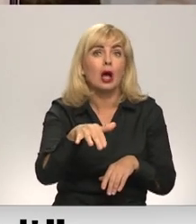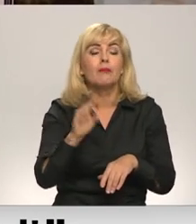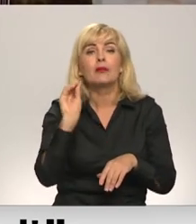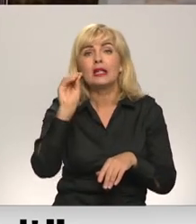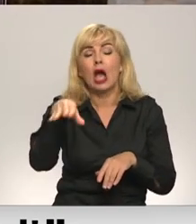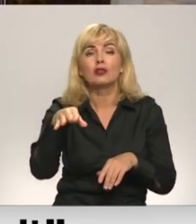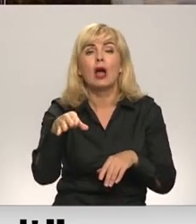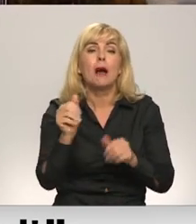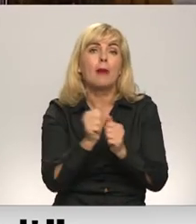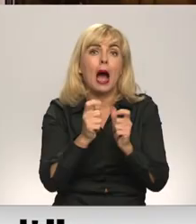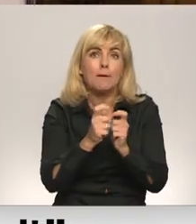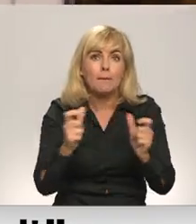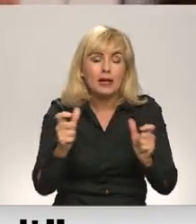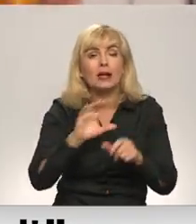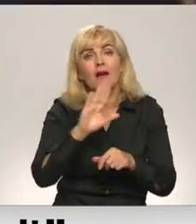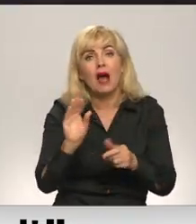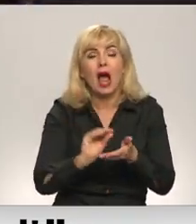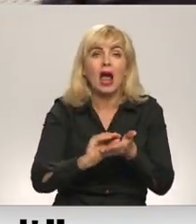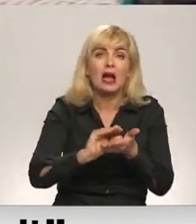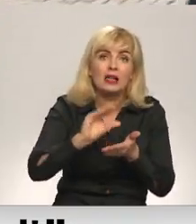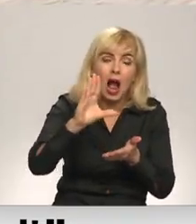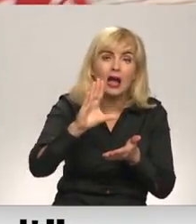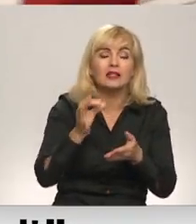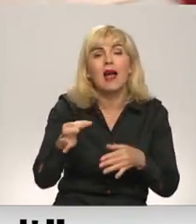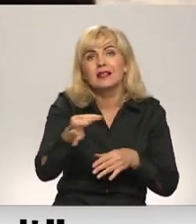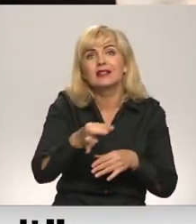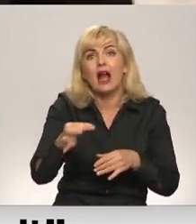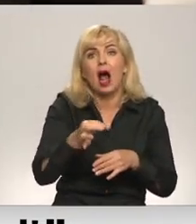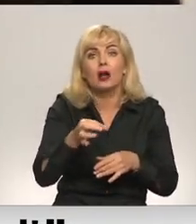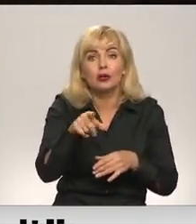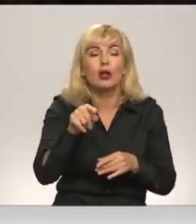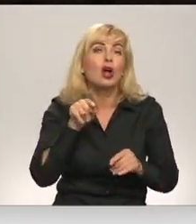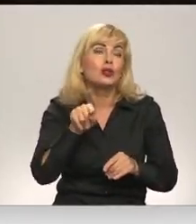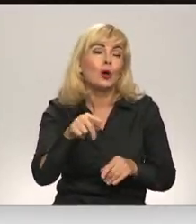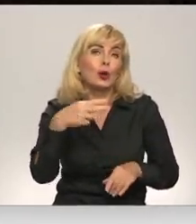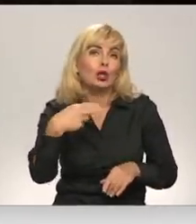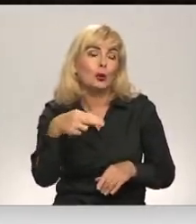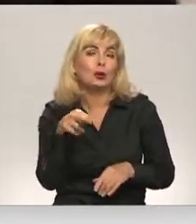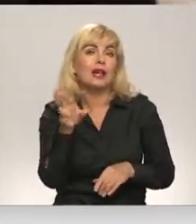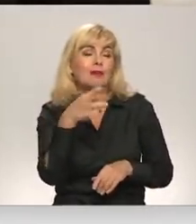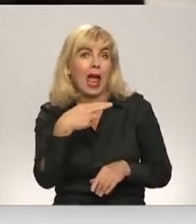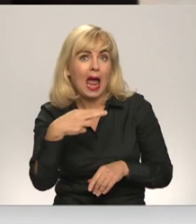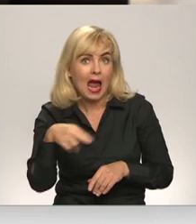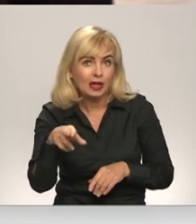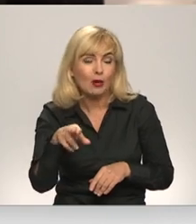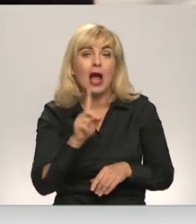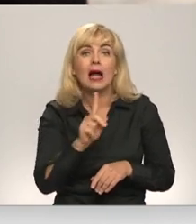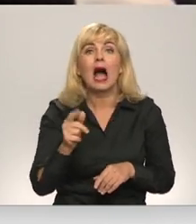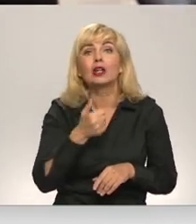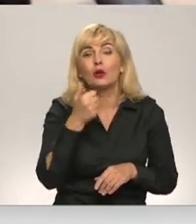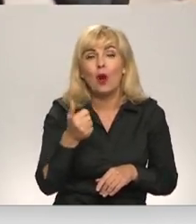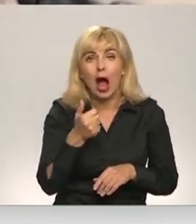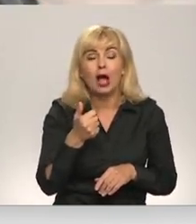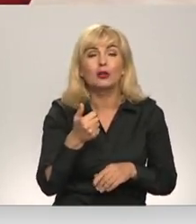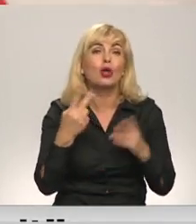banknoti, cits visu gadu krājas sīknaudu. Cik tur ir iekšā? Tur ir apmēram 20 eiro. Tas ir katru gadu